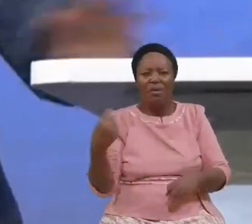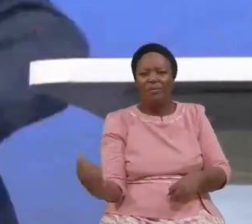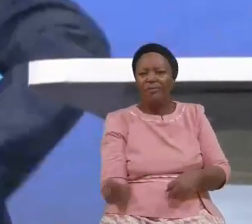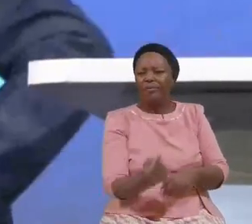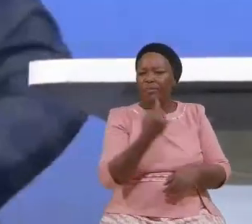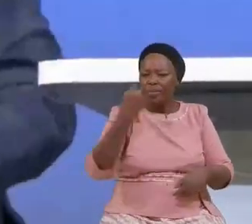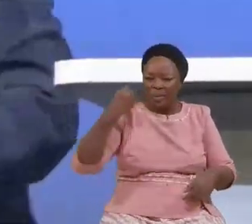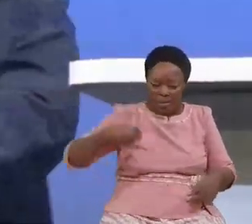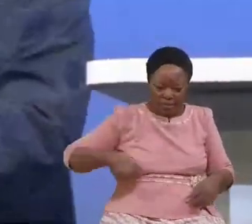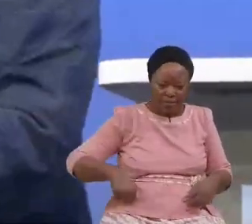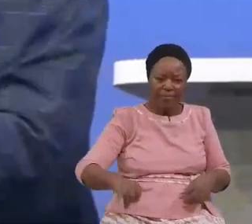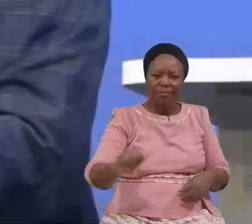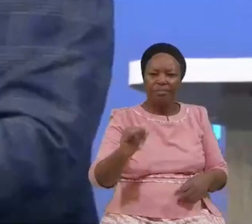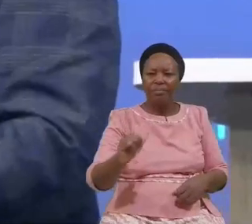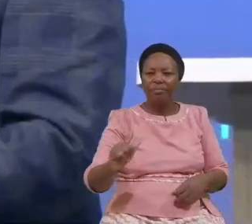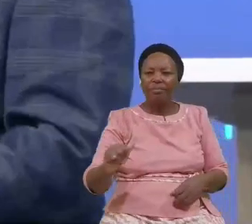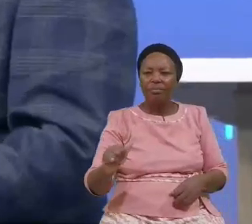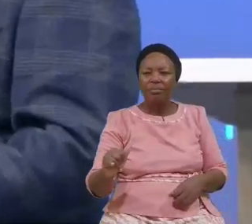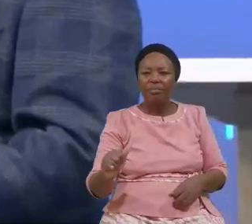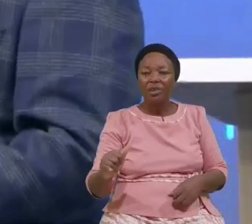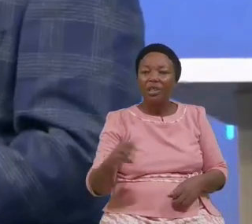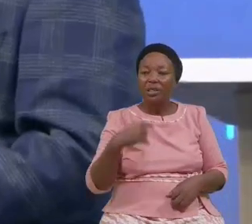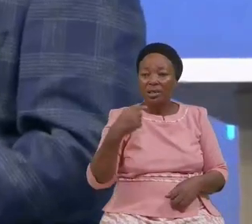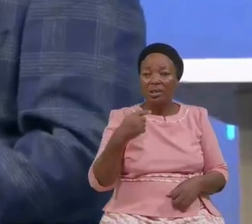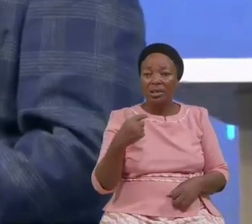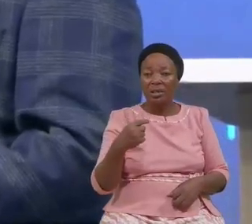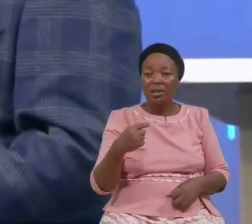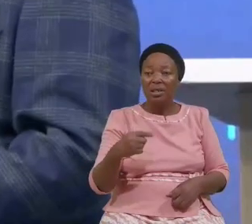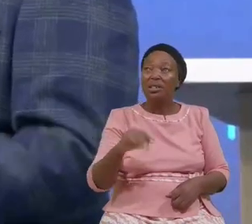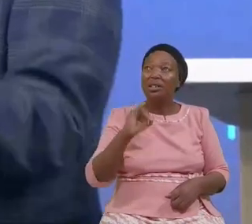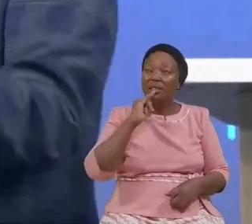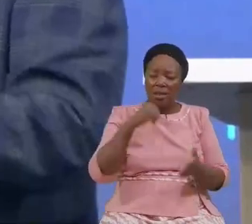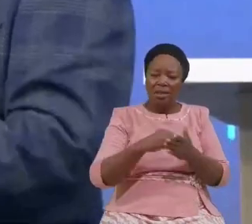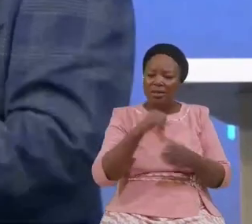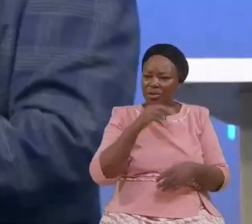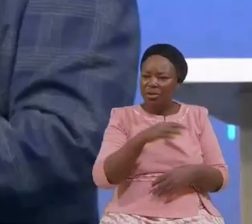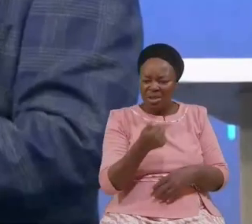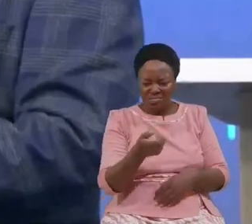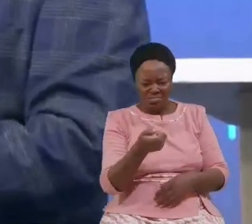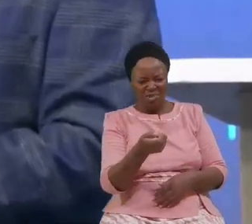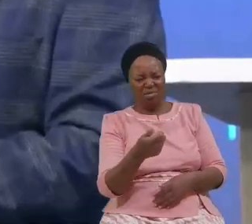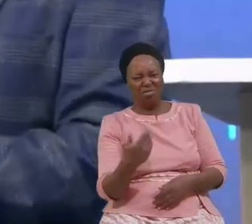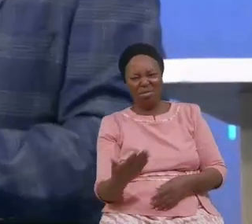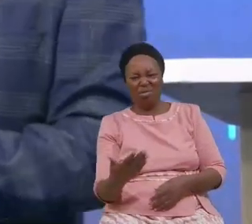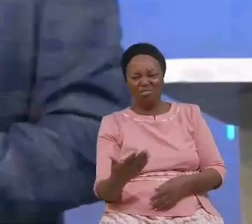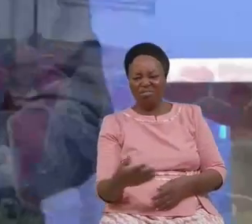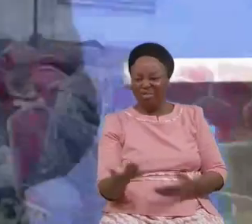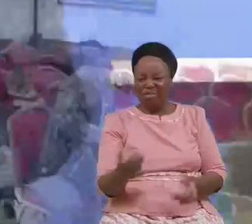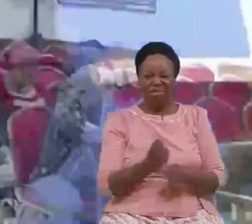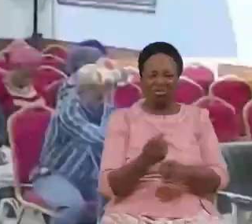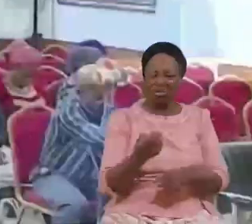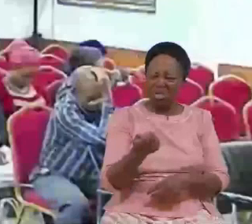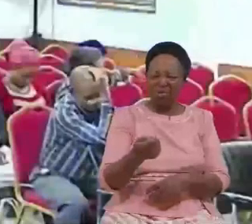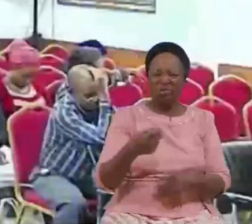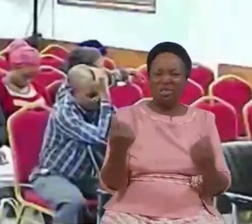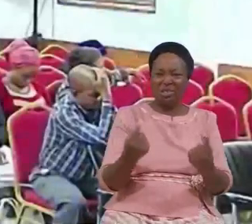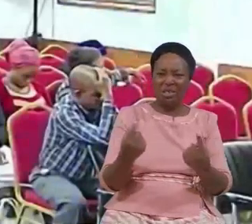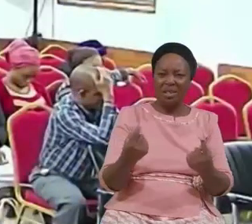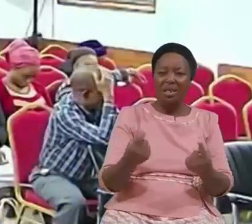toujours est-ce que ce n'est pas un petit péché oui c'est un petit péché